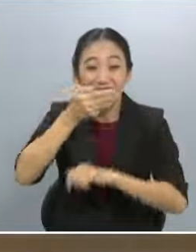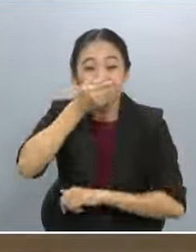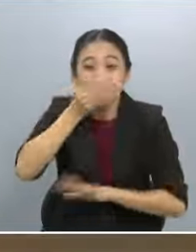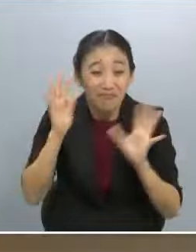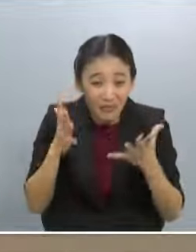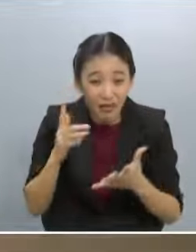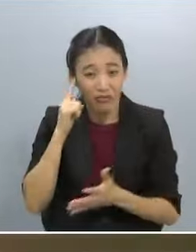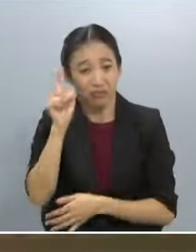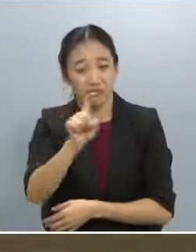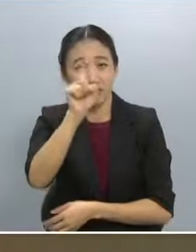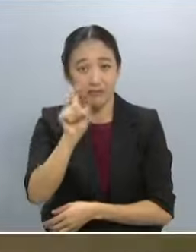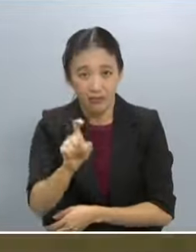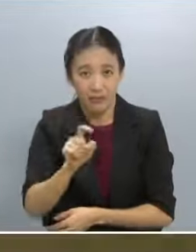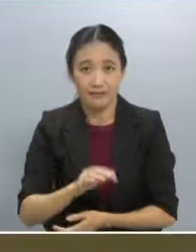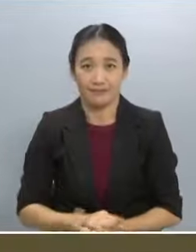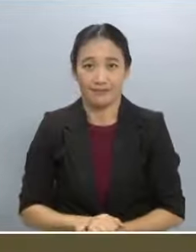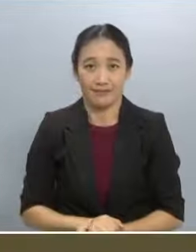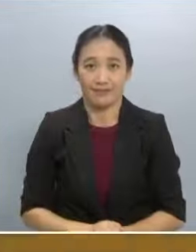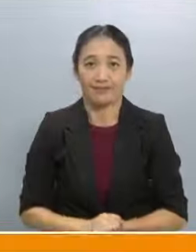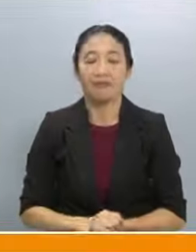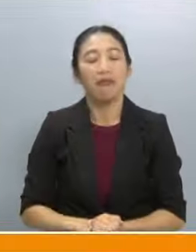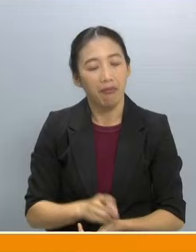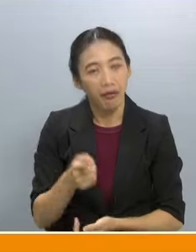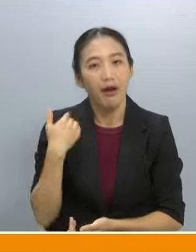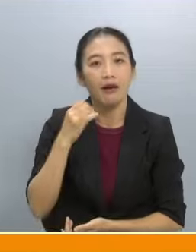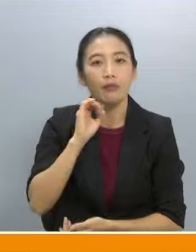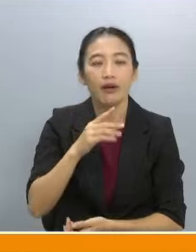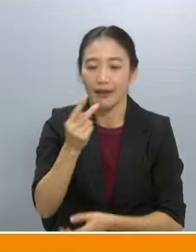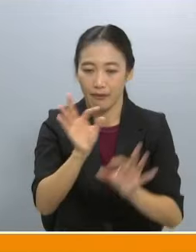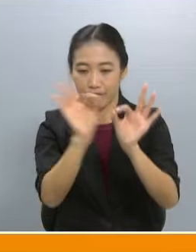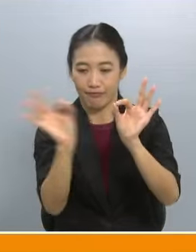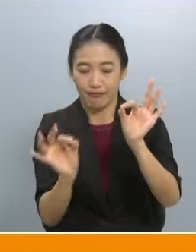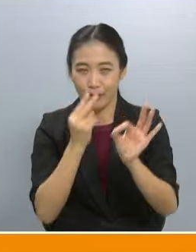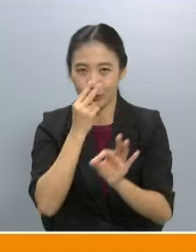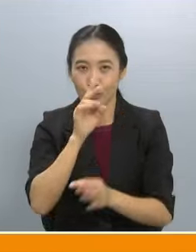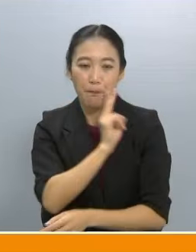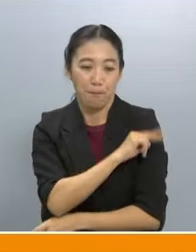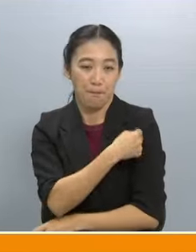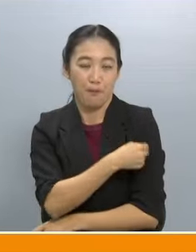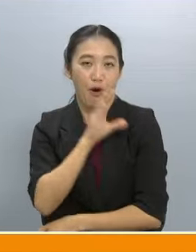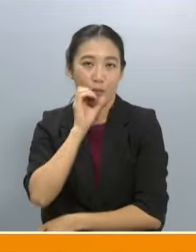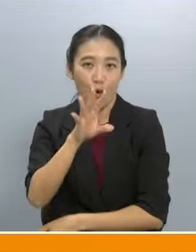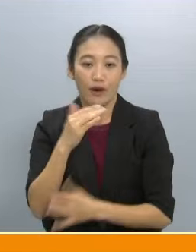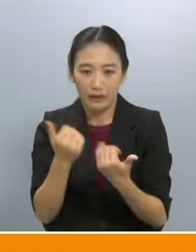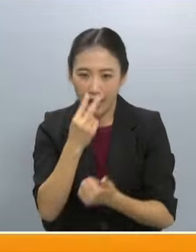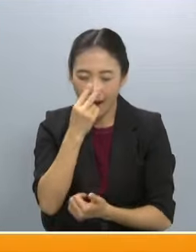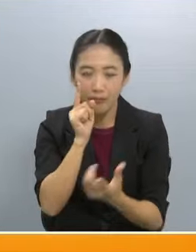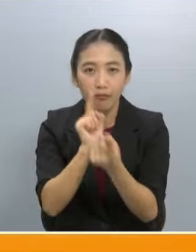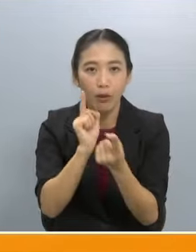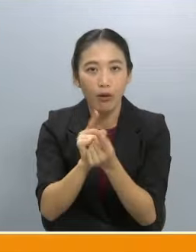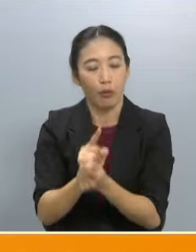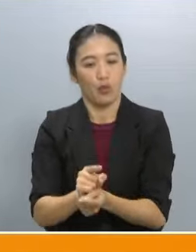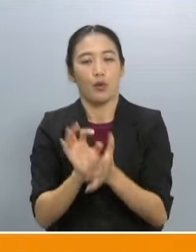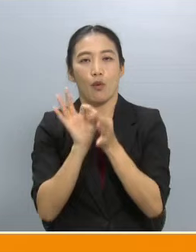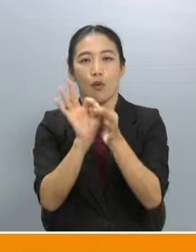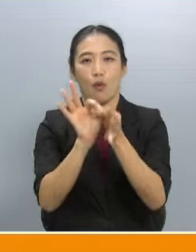ศรษฐาไปขี่จักรยานออกกำลังกายที่เชียงใหม่ไม่ใส่หน้ากากด้วยก็รู้สึกเป็นห่วงสุขภาพเพราะว่าถ้าฝุ่นควัน PM 2.5